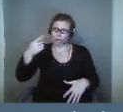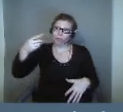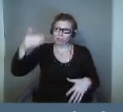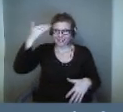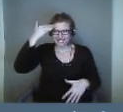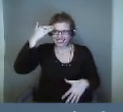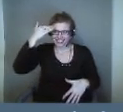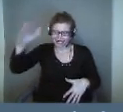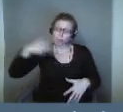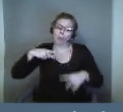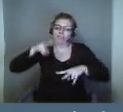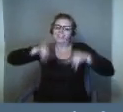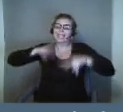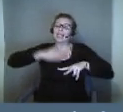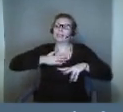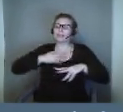rajouté quelques-uns,